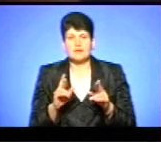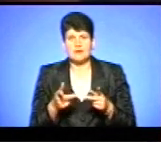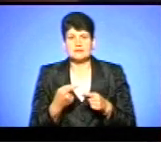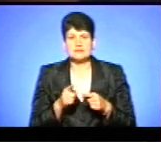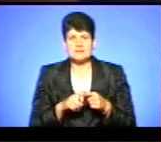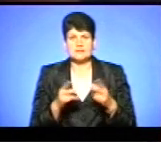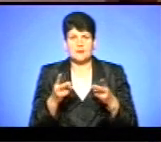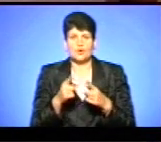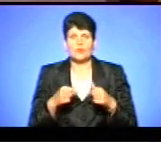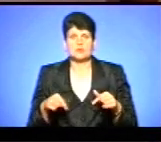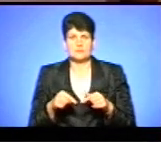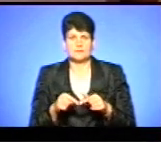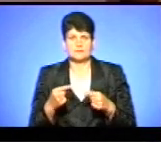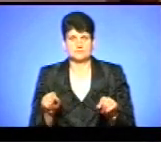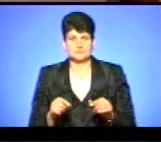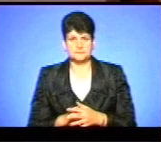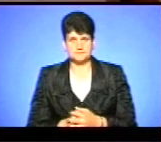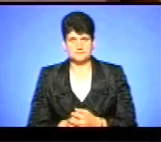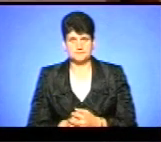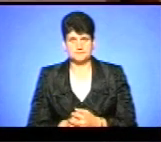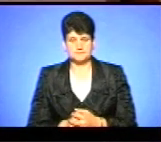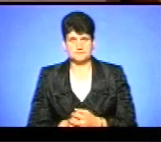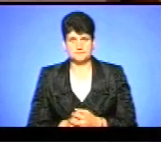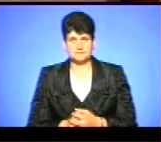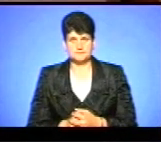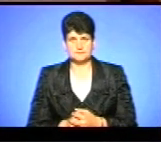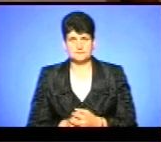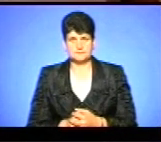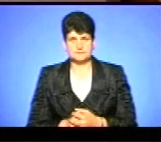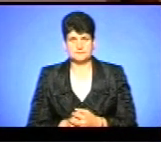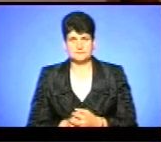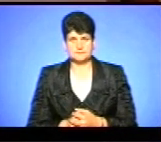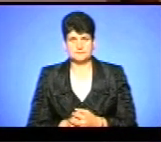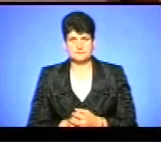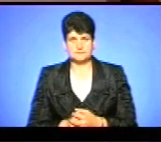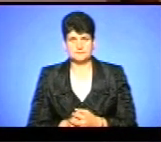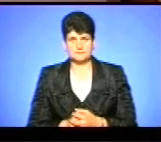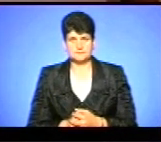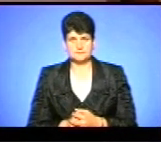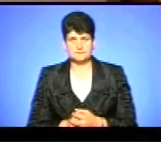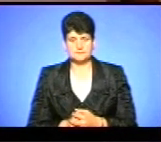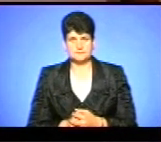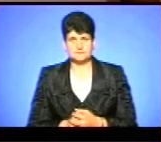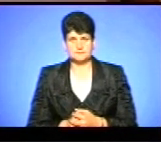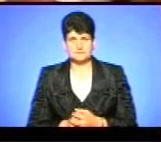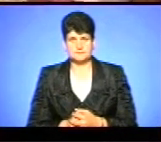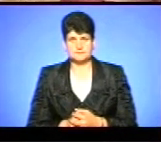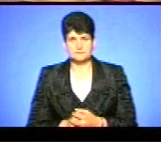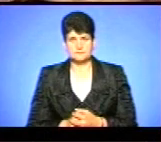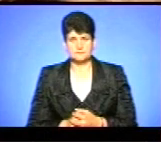все організувати інакше. Куди можливо? Дайте мати сісти, подивіться, яке приміщення.